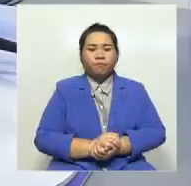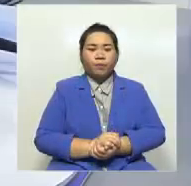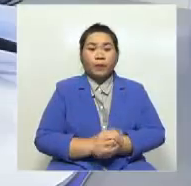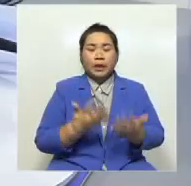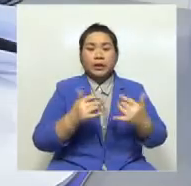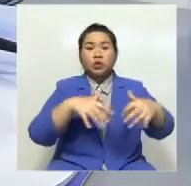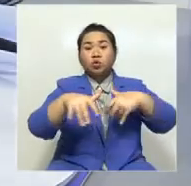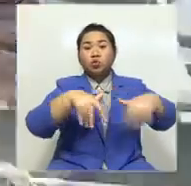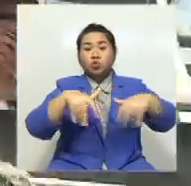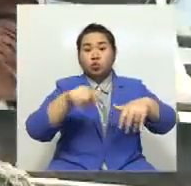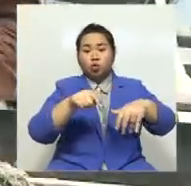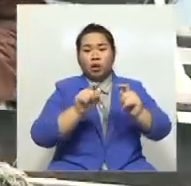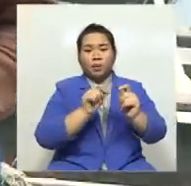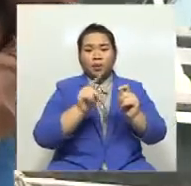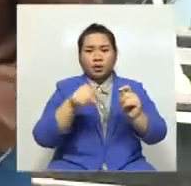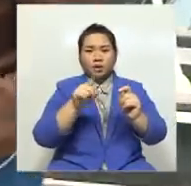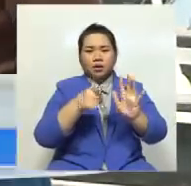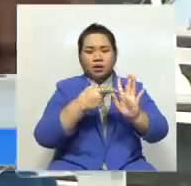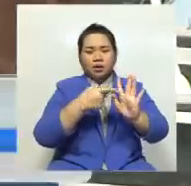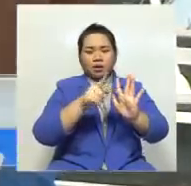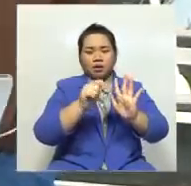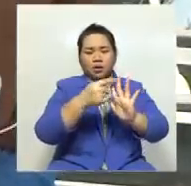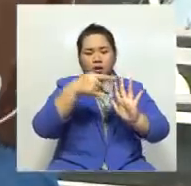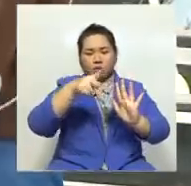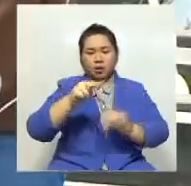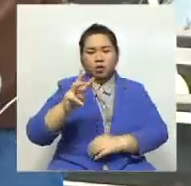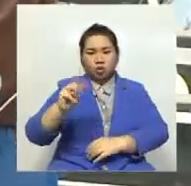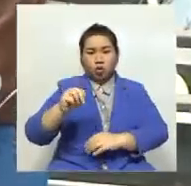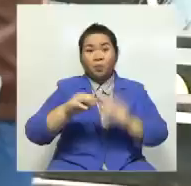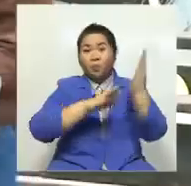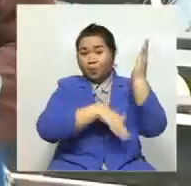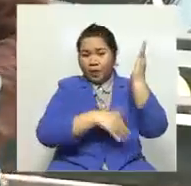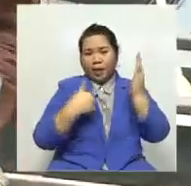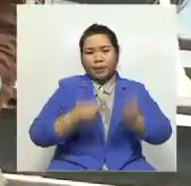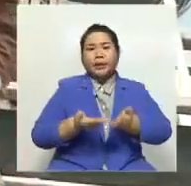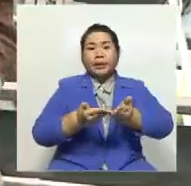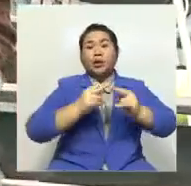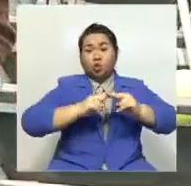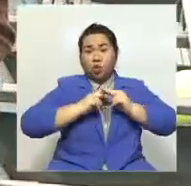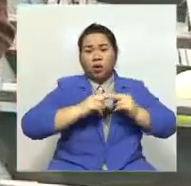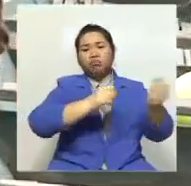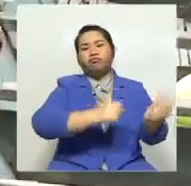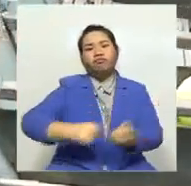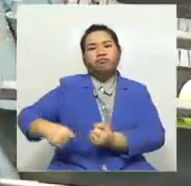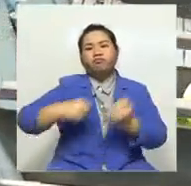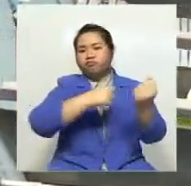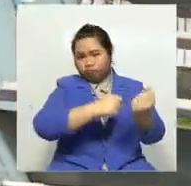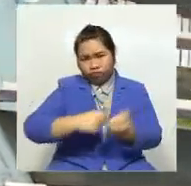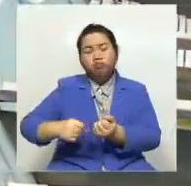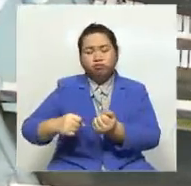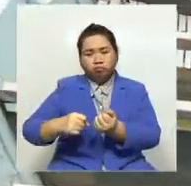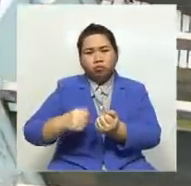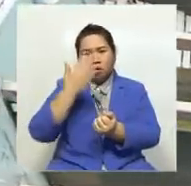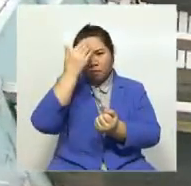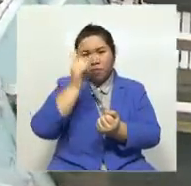ชาวบ้านที่ธาตุพนมใต้ค่ะก็นำเรือของชาวบ้านเองมาใช้ในการสัญจรเข้าออกภายในหมู่บ้านแล้วนะคะ